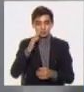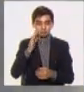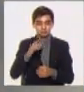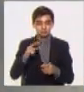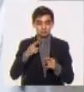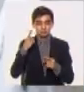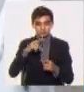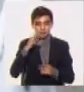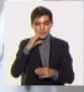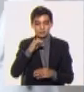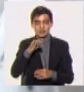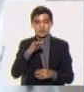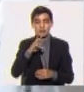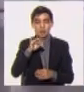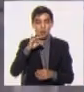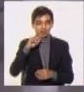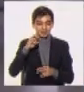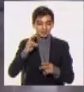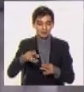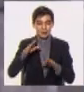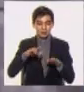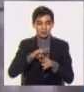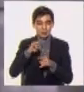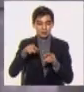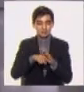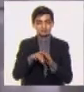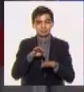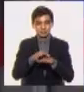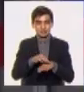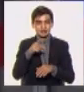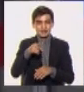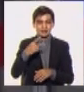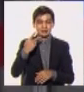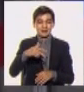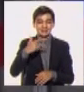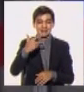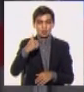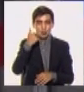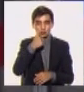мүмкін. Боинг концернінің болжамынша әуе тасымалдау көлемі тек 2023 жылы